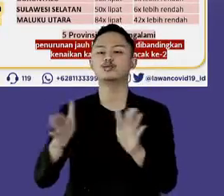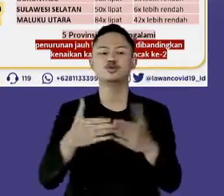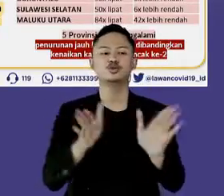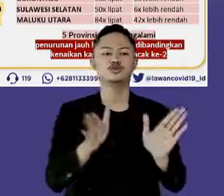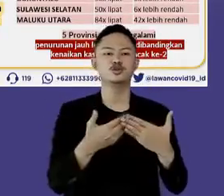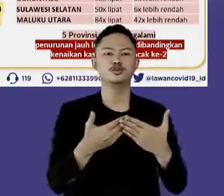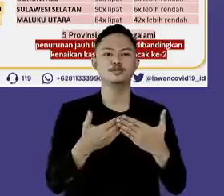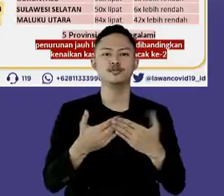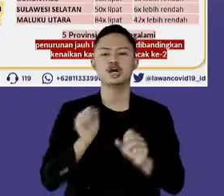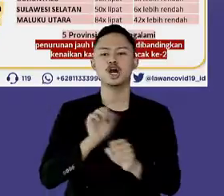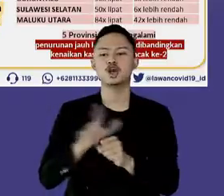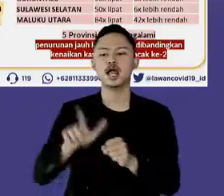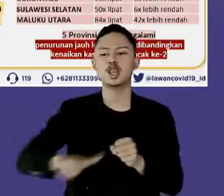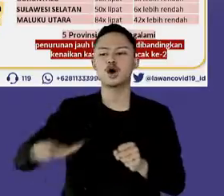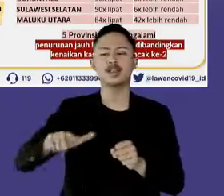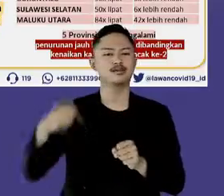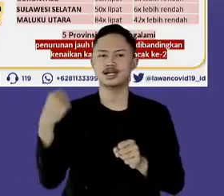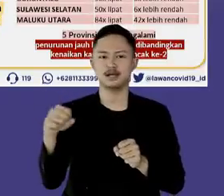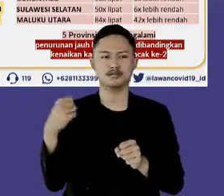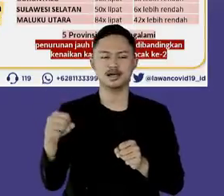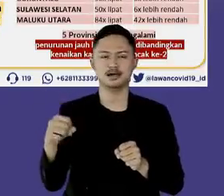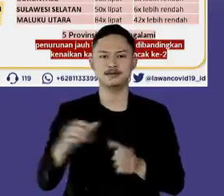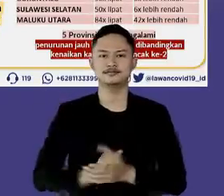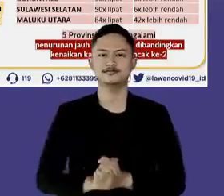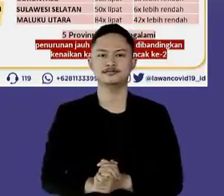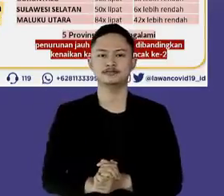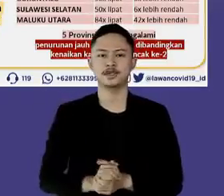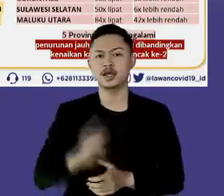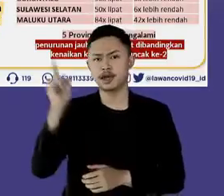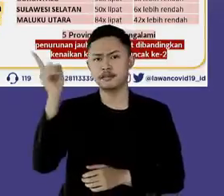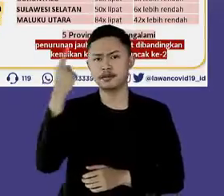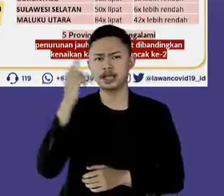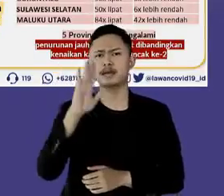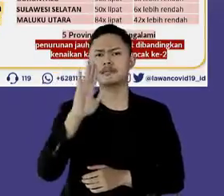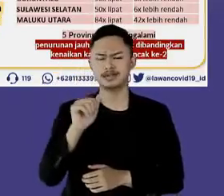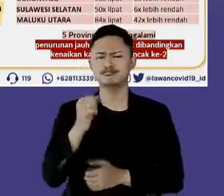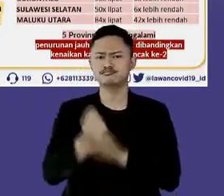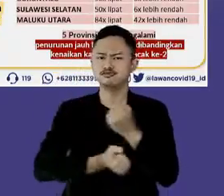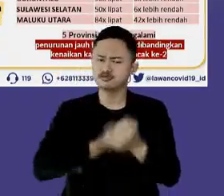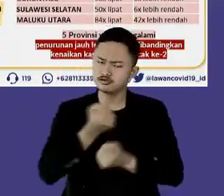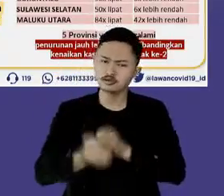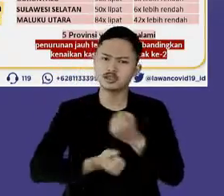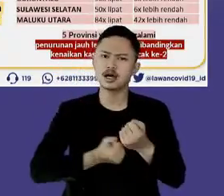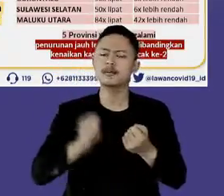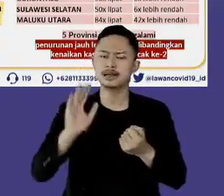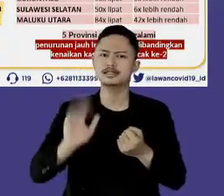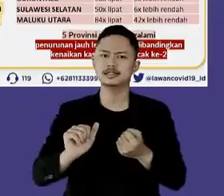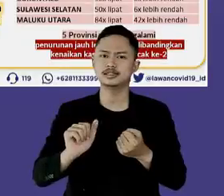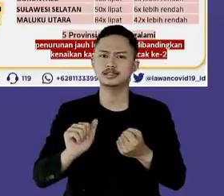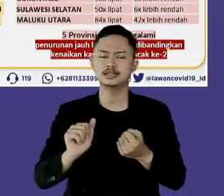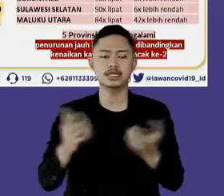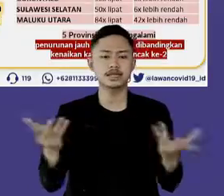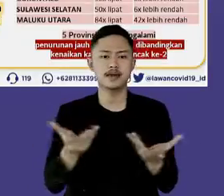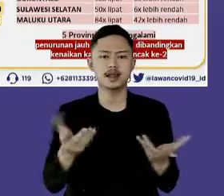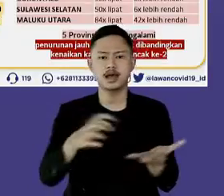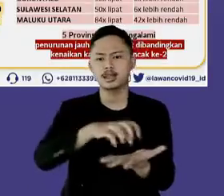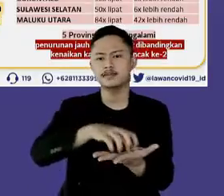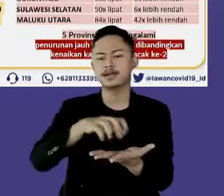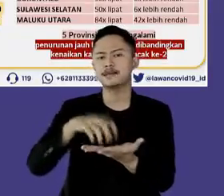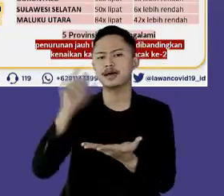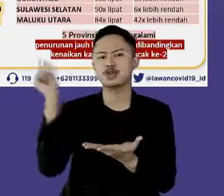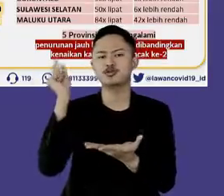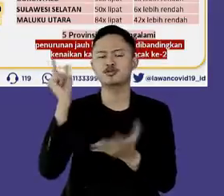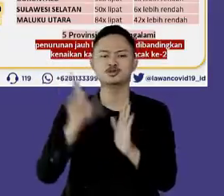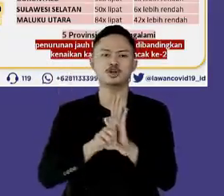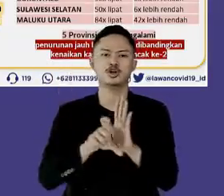bisa tercapai pemerintah terus meningkatkan upaya pelaksanaan protokol kesehatan di tempat-tempat umum seperti pusat